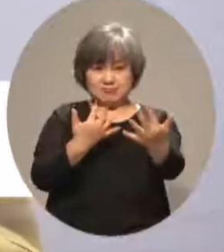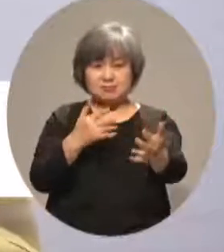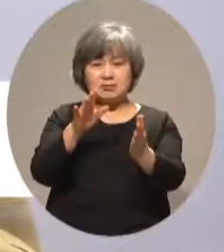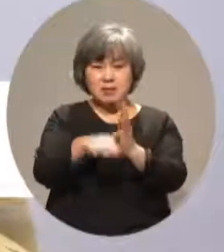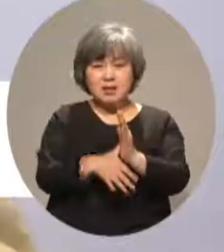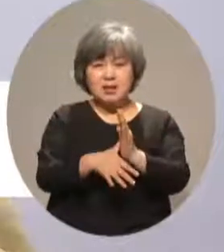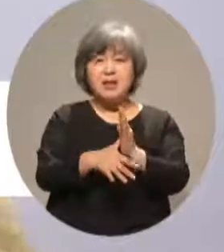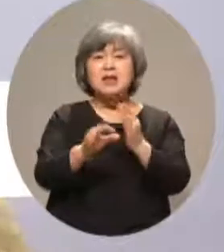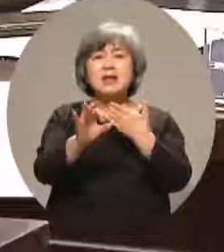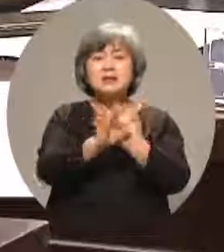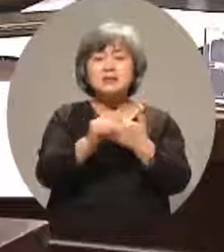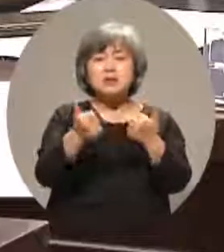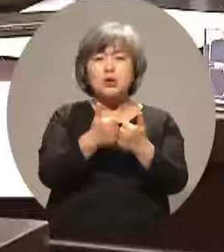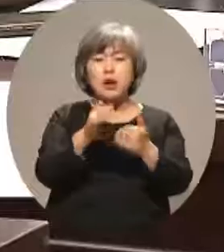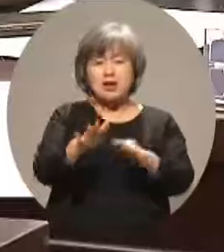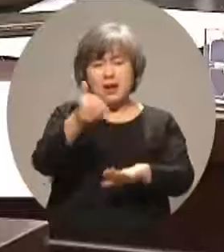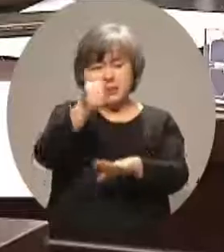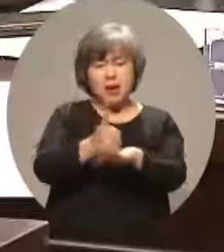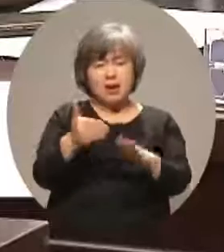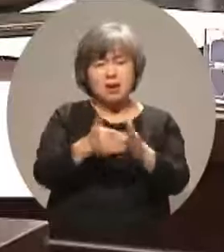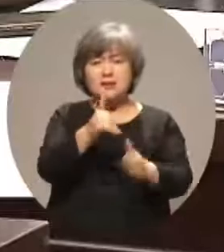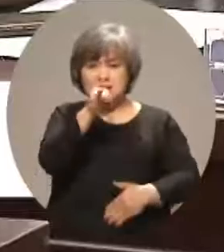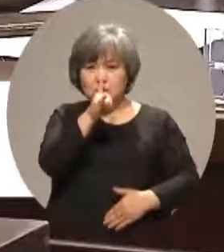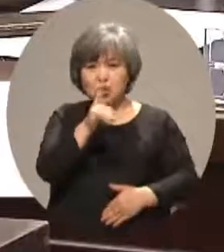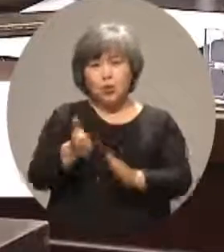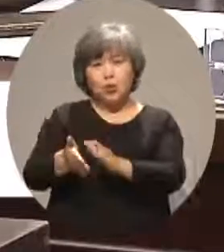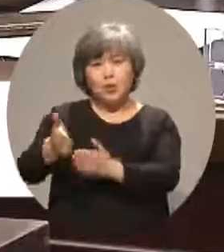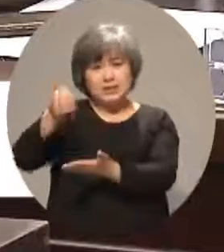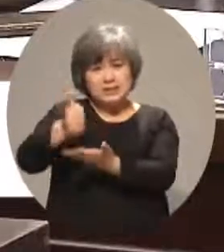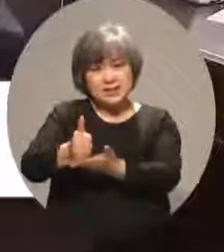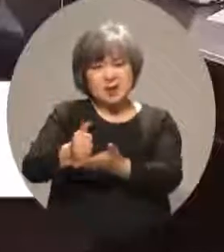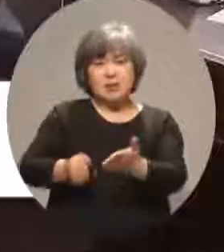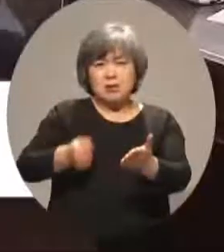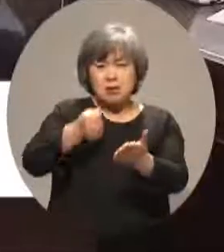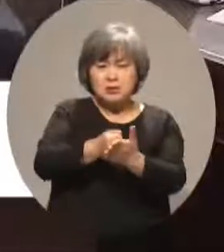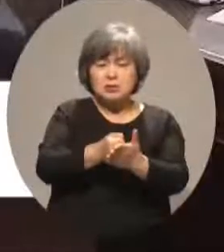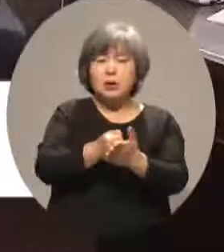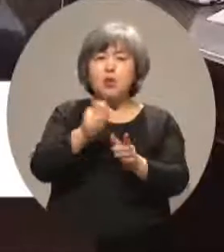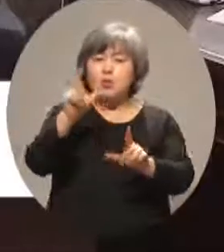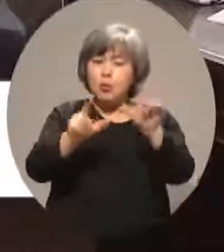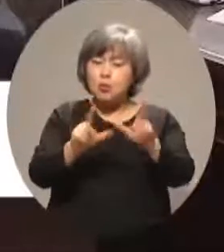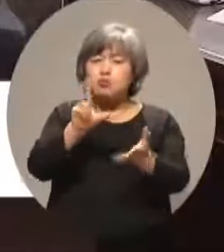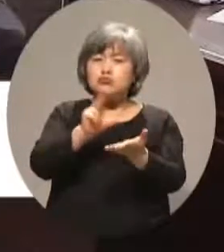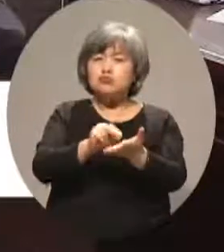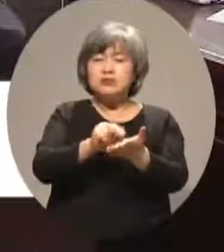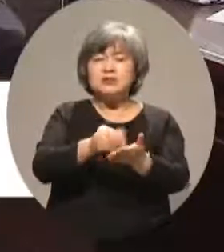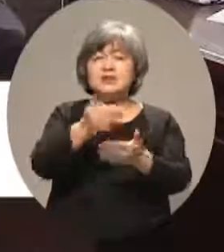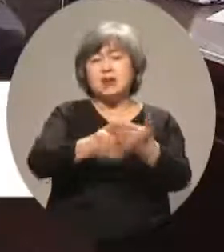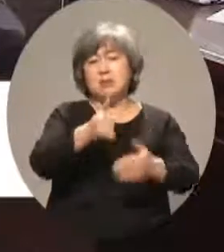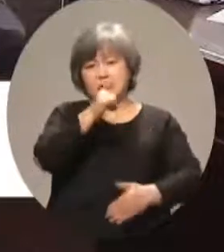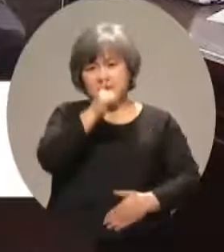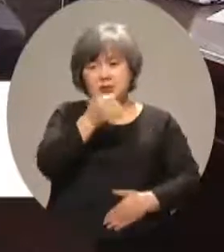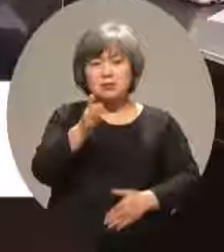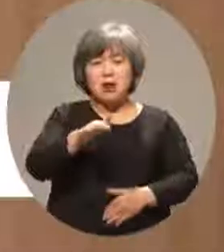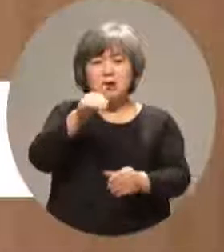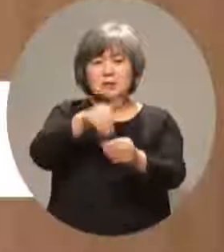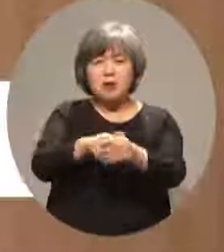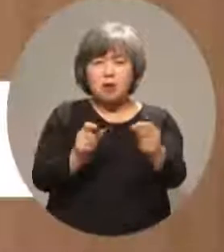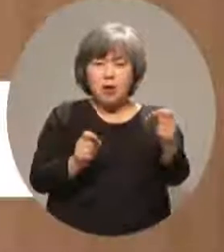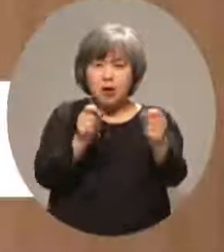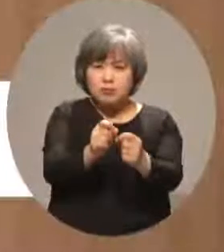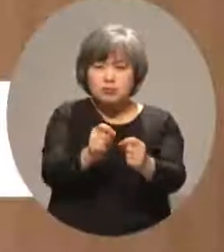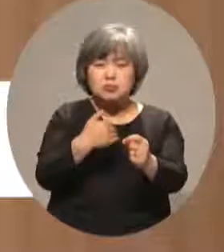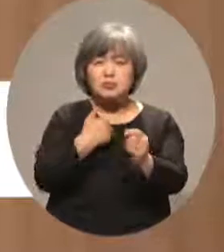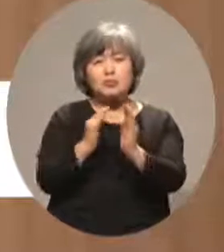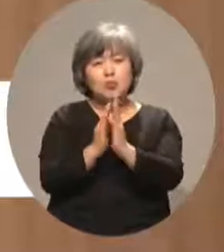임시회가 이달 말까지 있고 또 시장의 결정에 필요한 천연 사업들이 남아있다 면서도 선거를 앞둔 항 사주